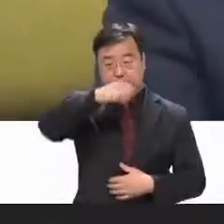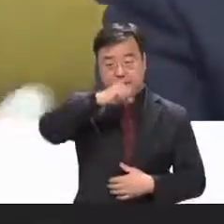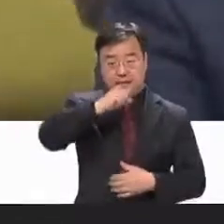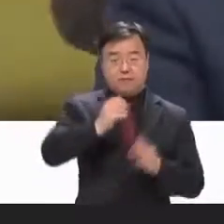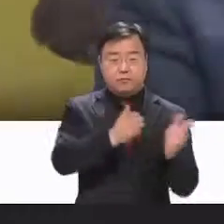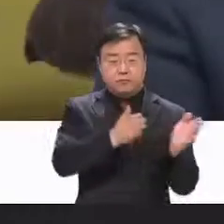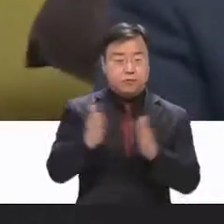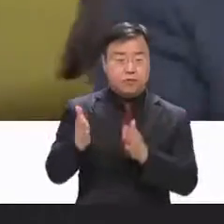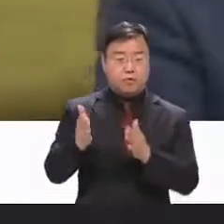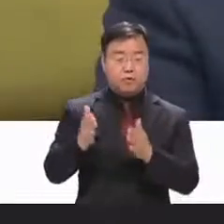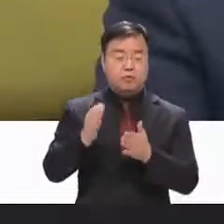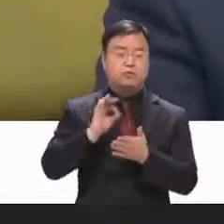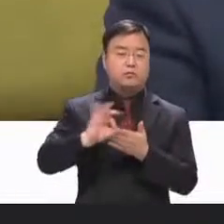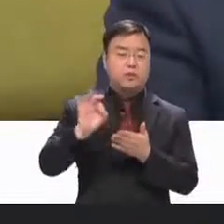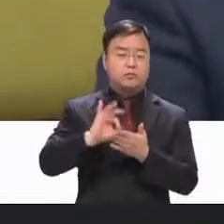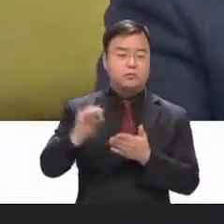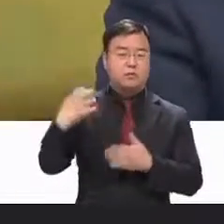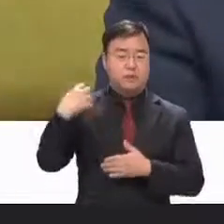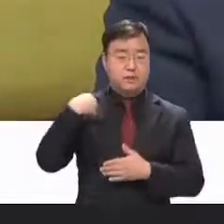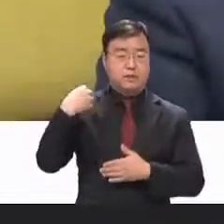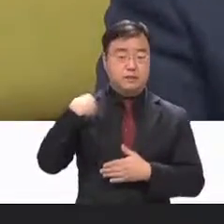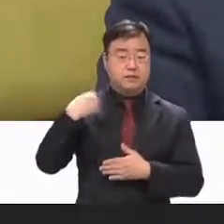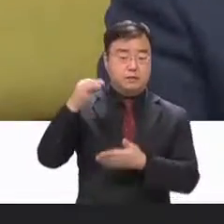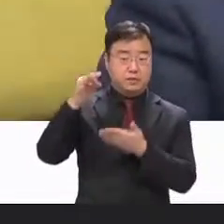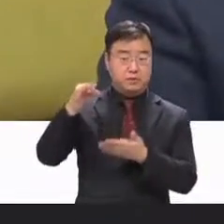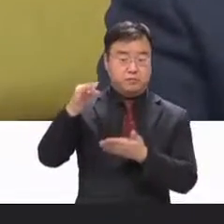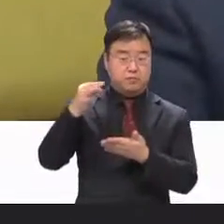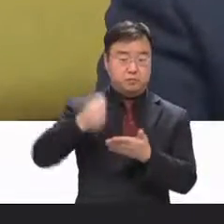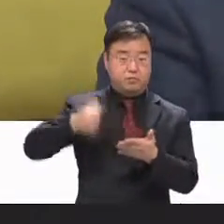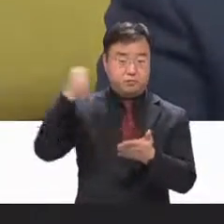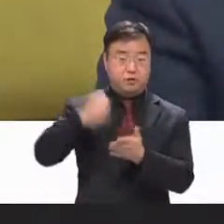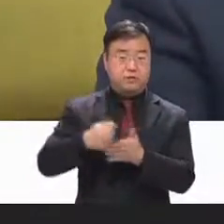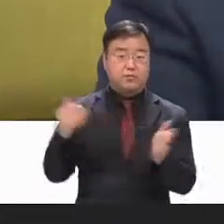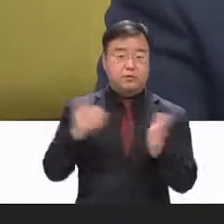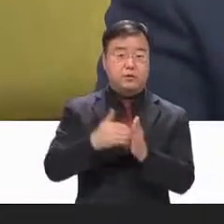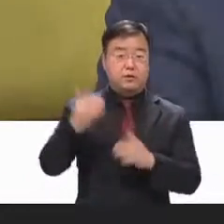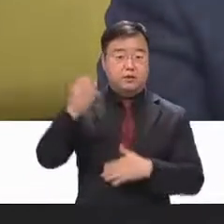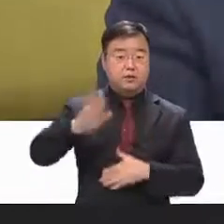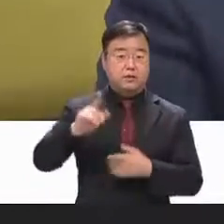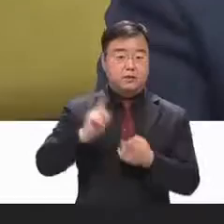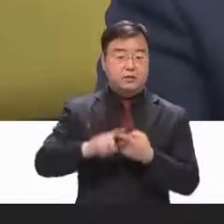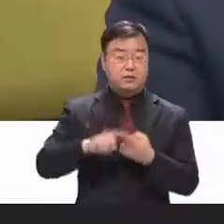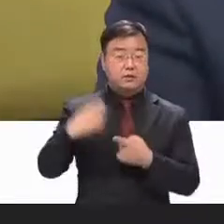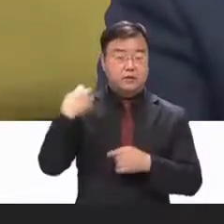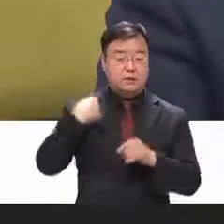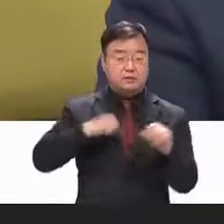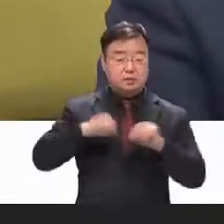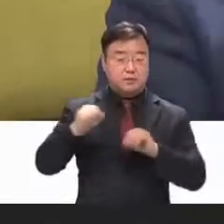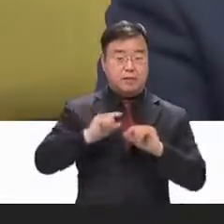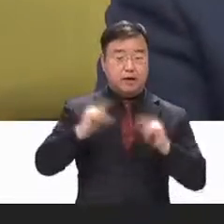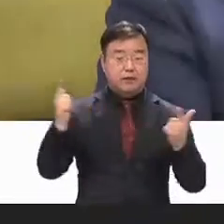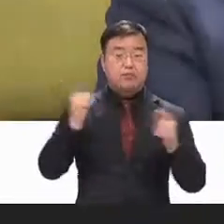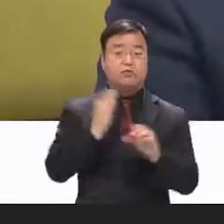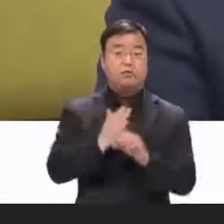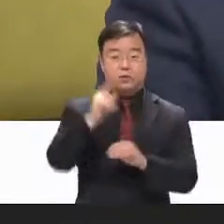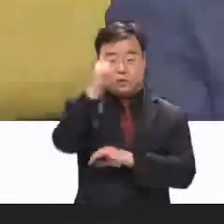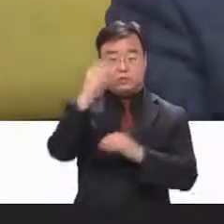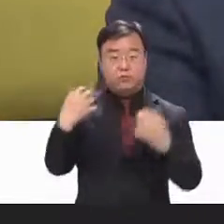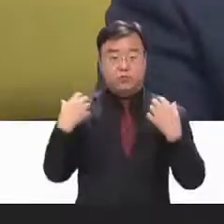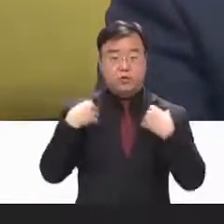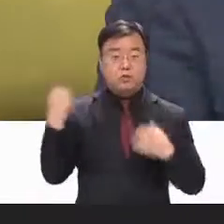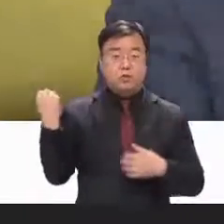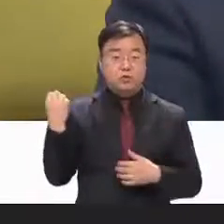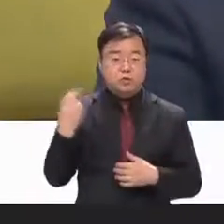초대합 에는 붐 중국 미국에 이어 이제 그래서 줄기와 내는 측정이 되지 않은 4호 내자